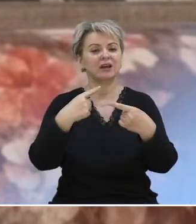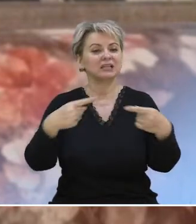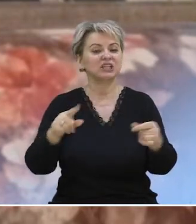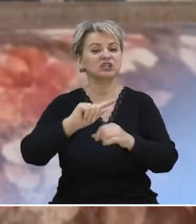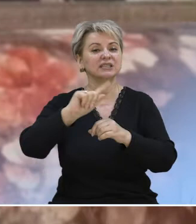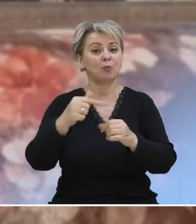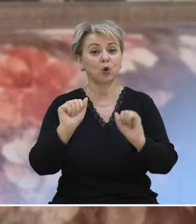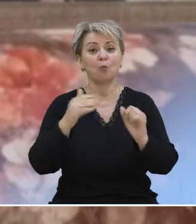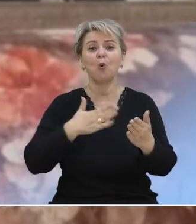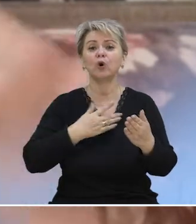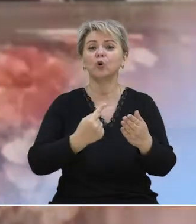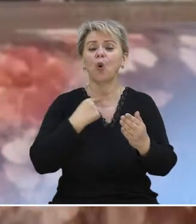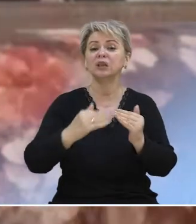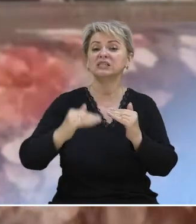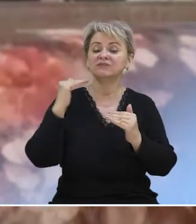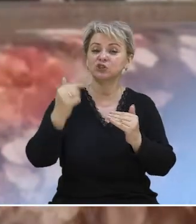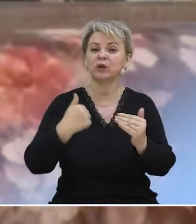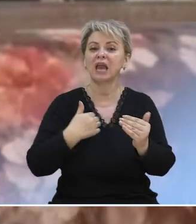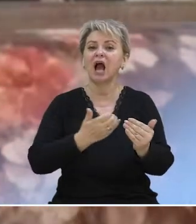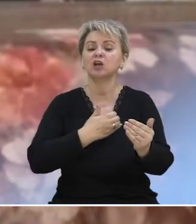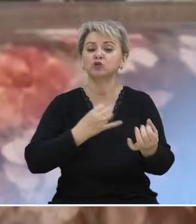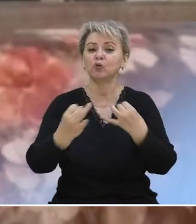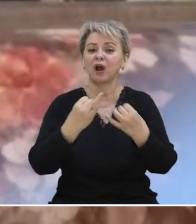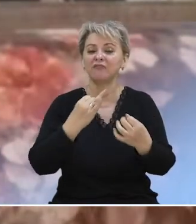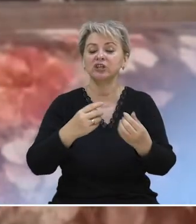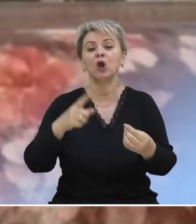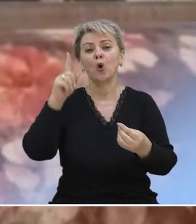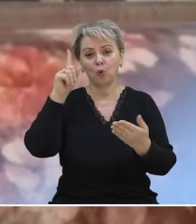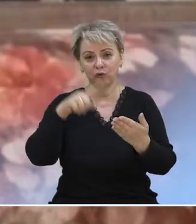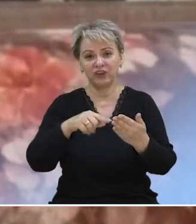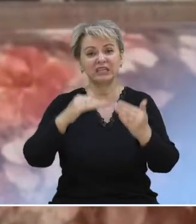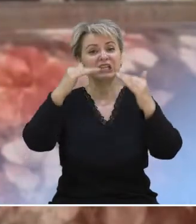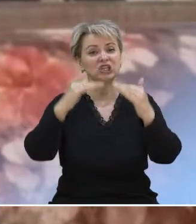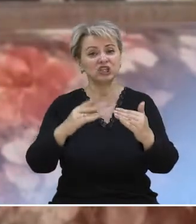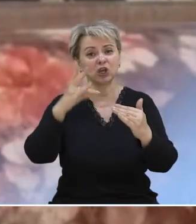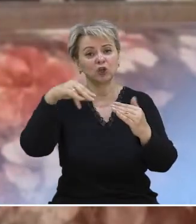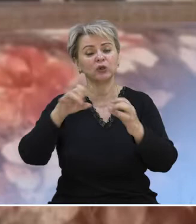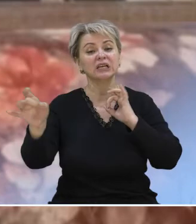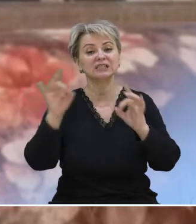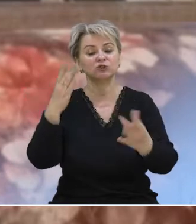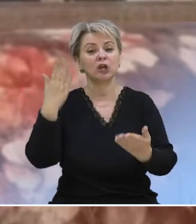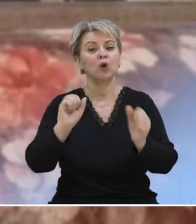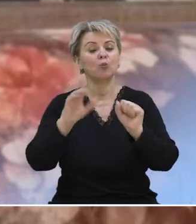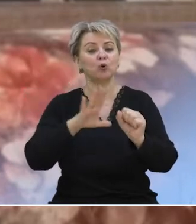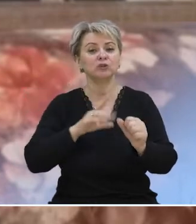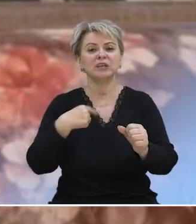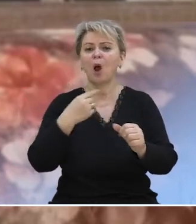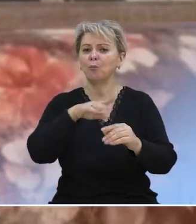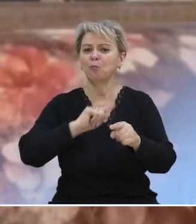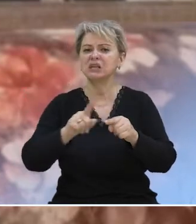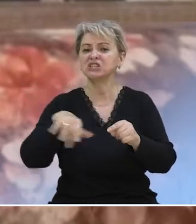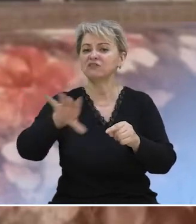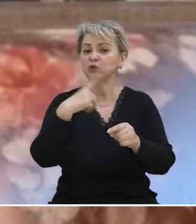совершенно различные запросы. Мой голос слишком высокий, я хочу говорить вот убедительно на низких нотах звучания. Или, может